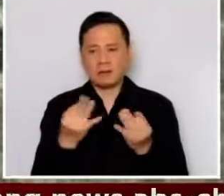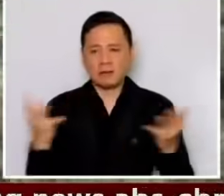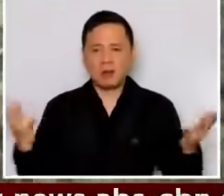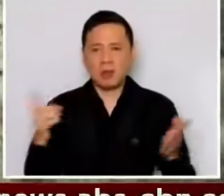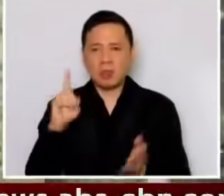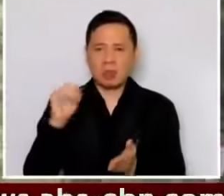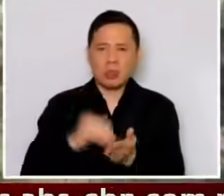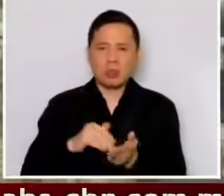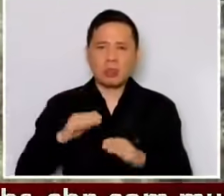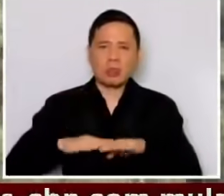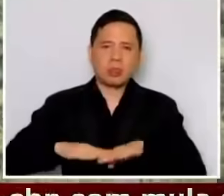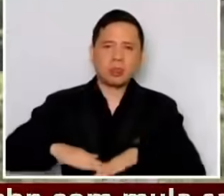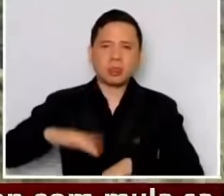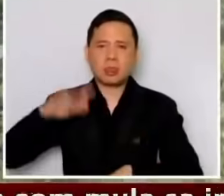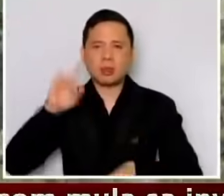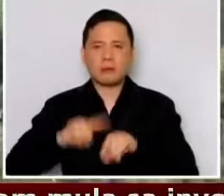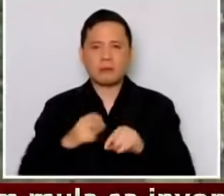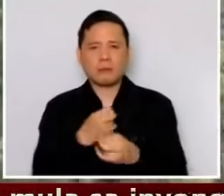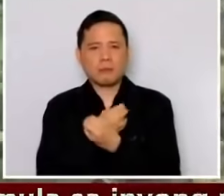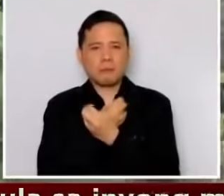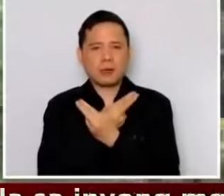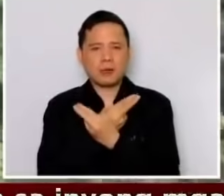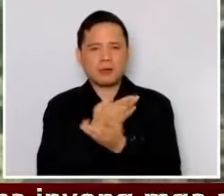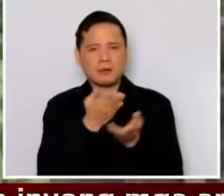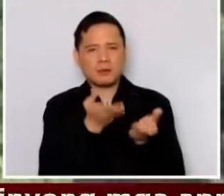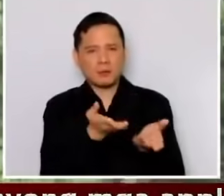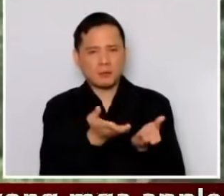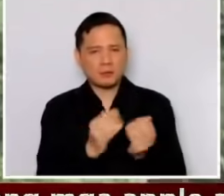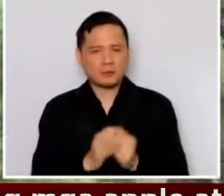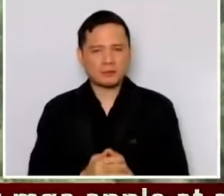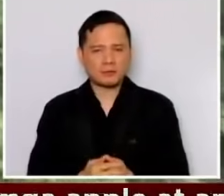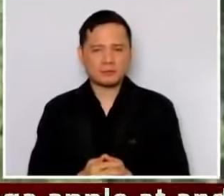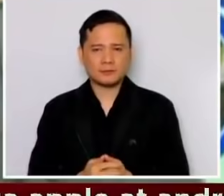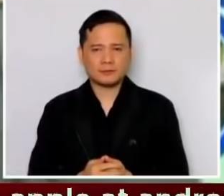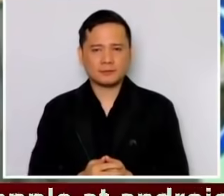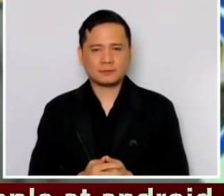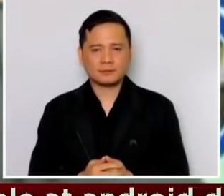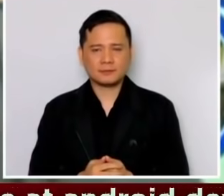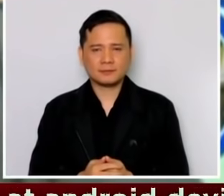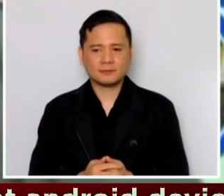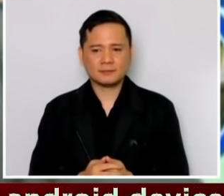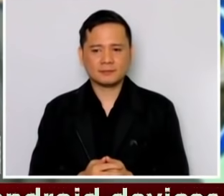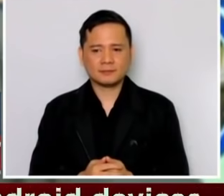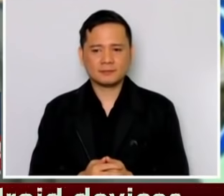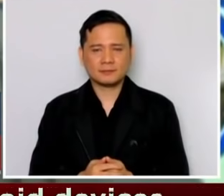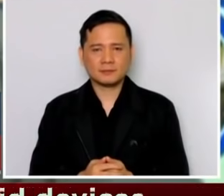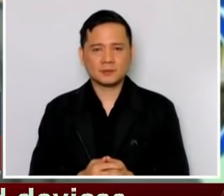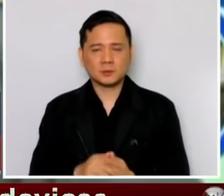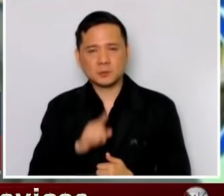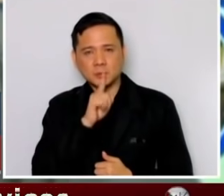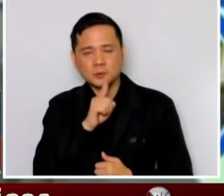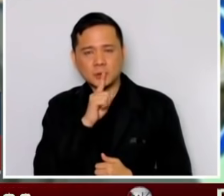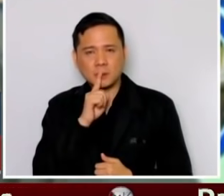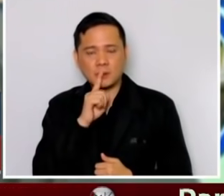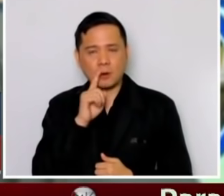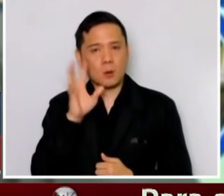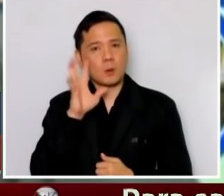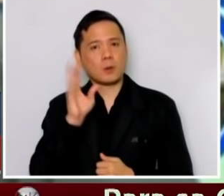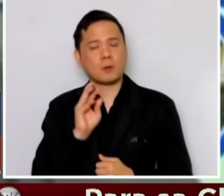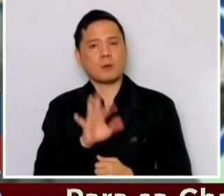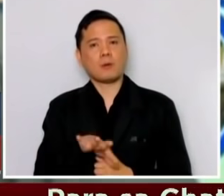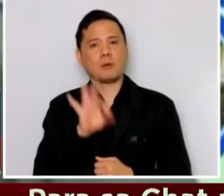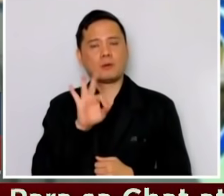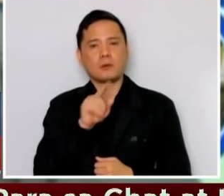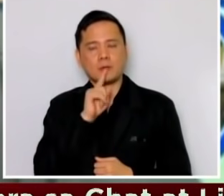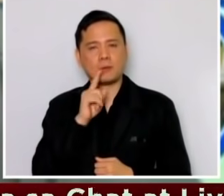bagong diskubring roosting site. Kaya so ngayon lang ito lumabas, no? Kami rin is nabigla rin, no? Sa pagpunta namin, nabigla kami